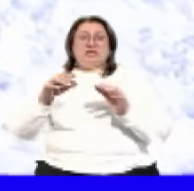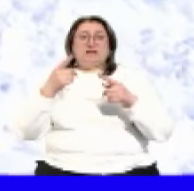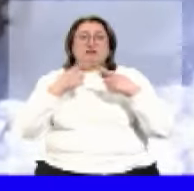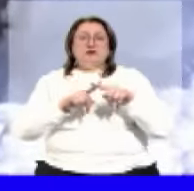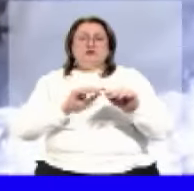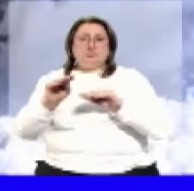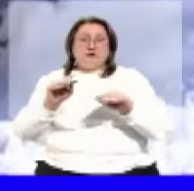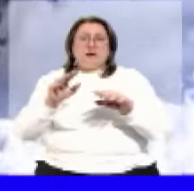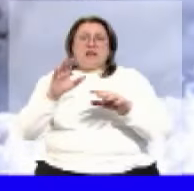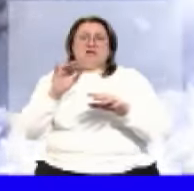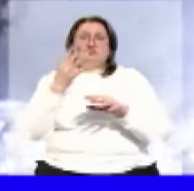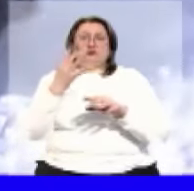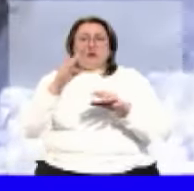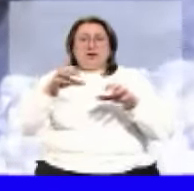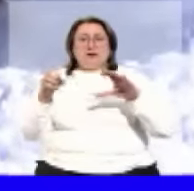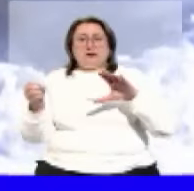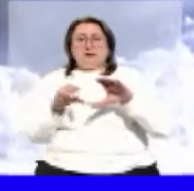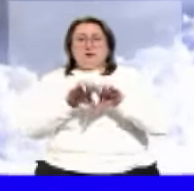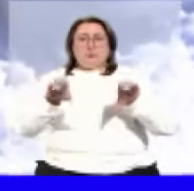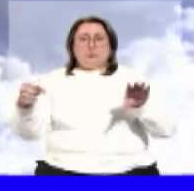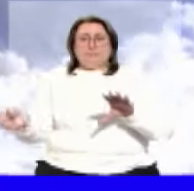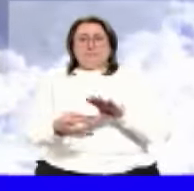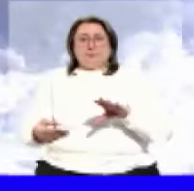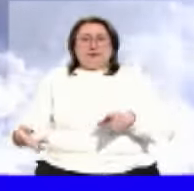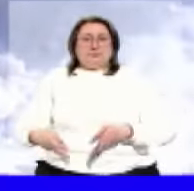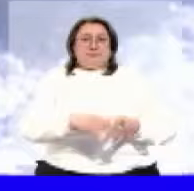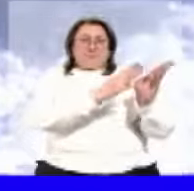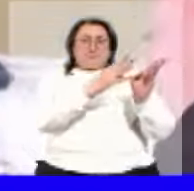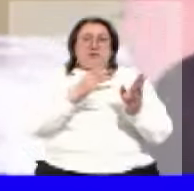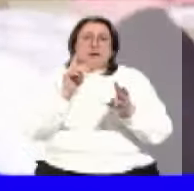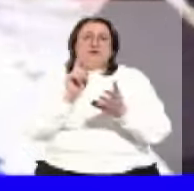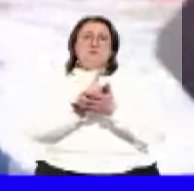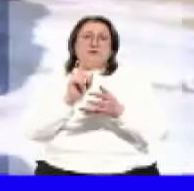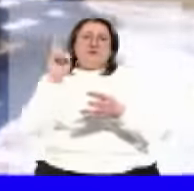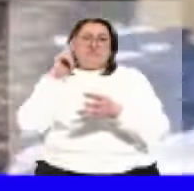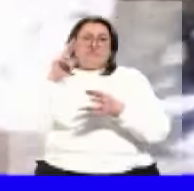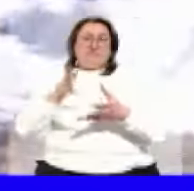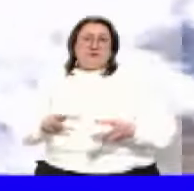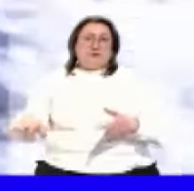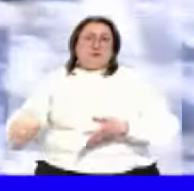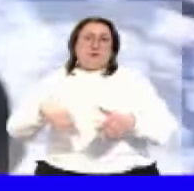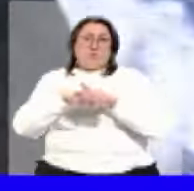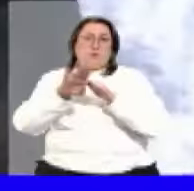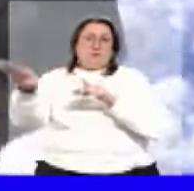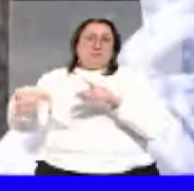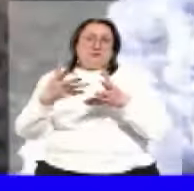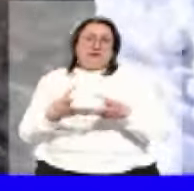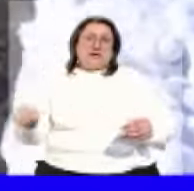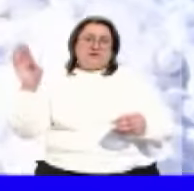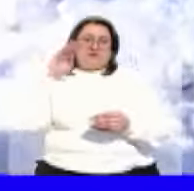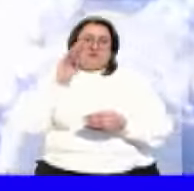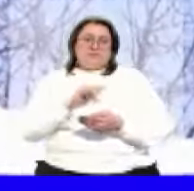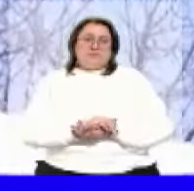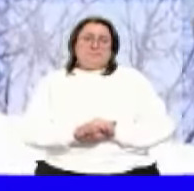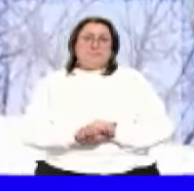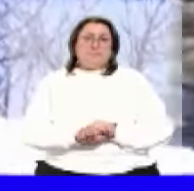сулардың кедергісіз өтуі үшін Красный Кузнец пен Әбілсай көшелерінде диаметрі 1200 мм болатын 2 су өткіш